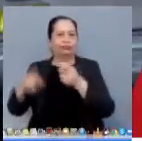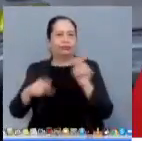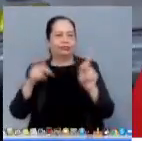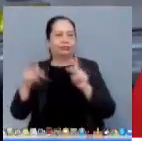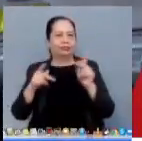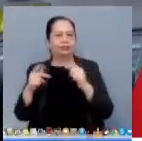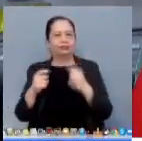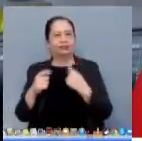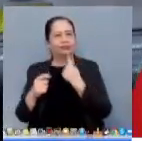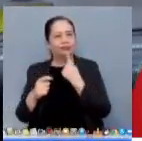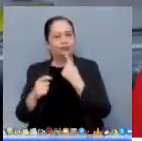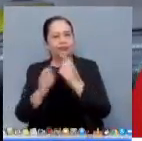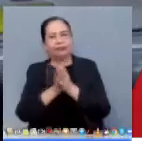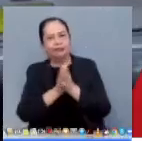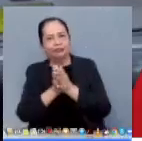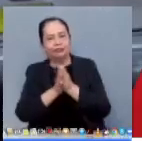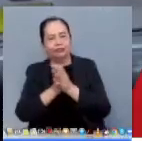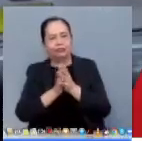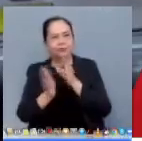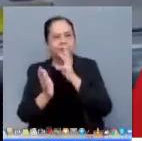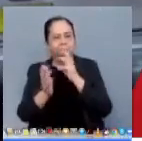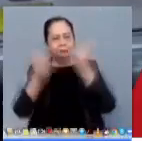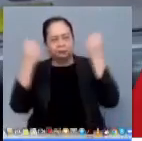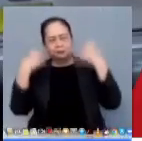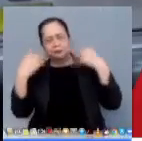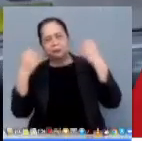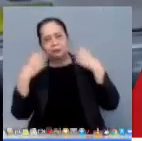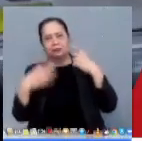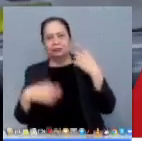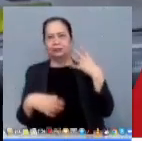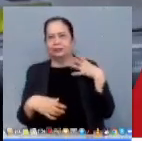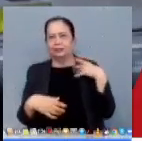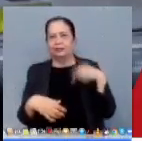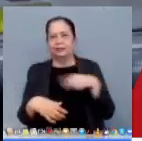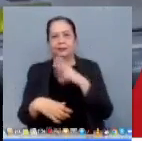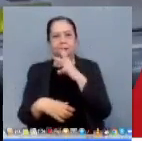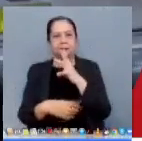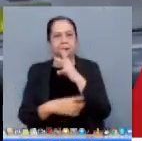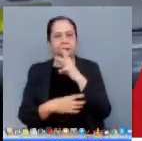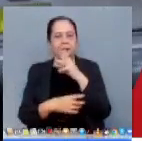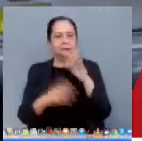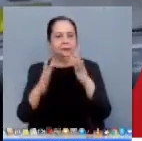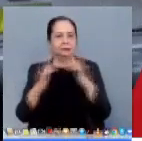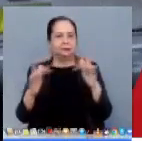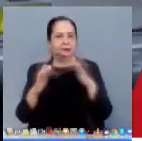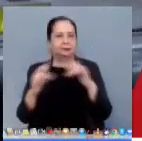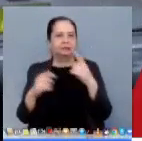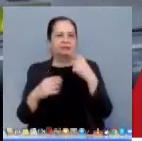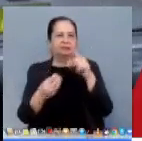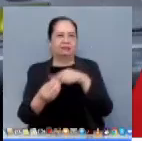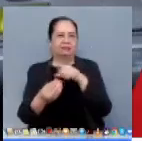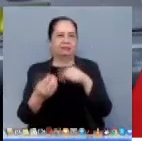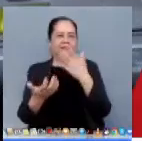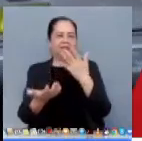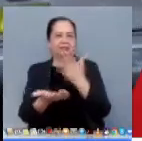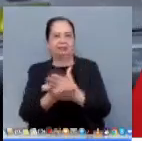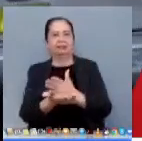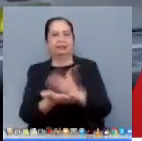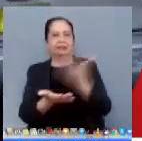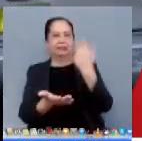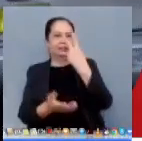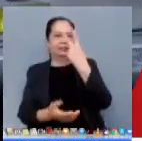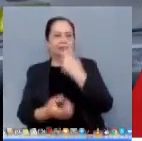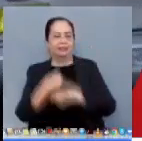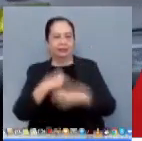mabasa ano, dahil sa tagal na rin ng pag-aantay nila dito sa Wata Wata Festival dahil nga sa pagkakahinto po nito sa nakalipas na